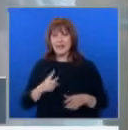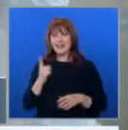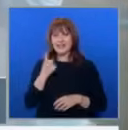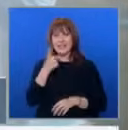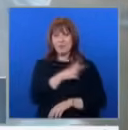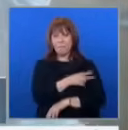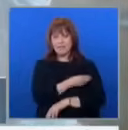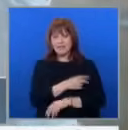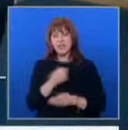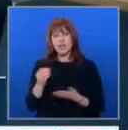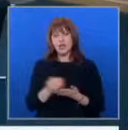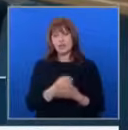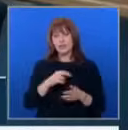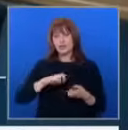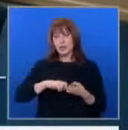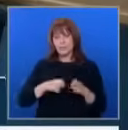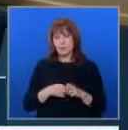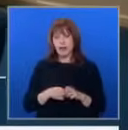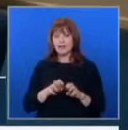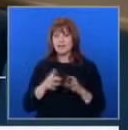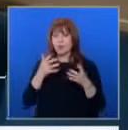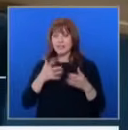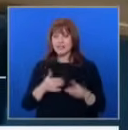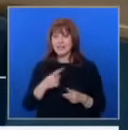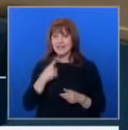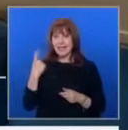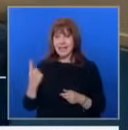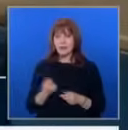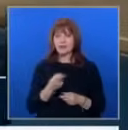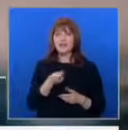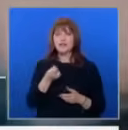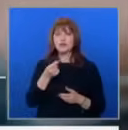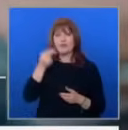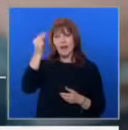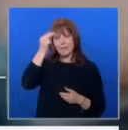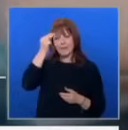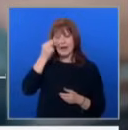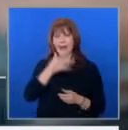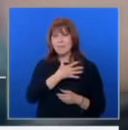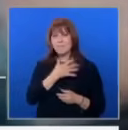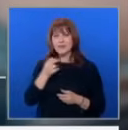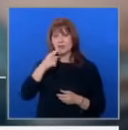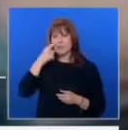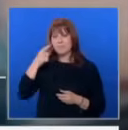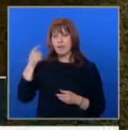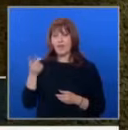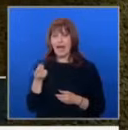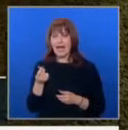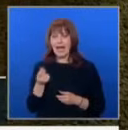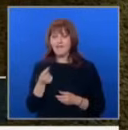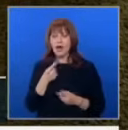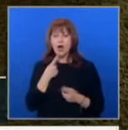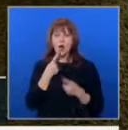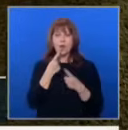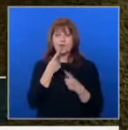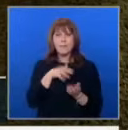е икономически проблем. Според статистиката, само за година то струва на страната около 500 милиона лева. Говорим